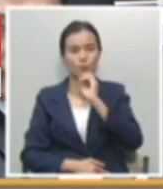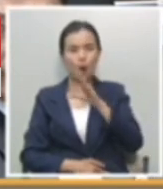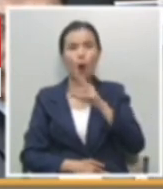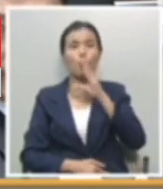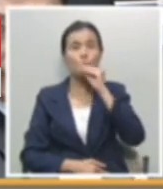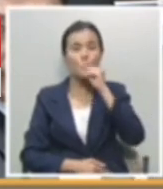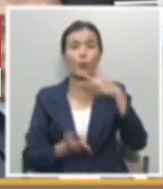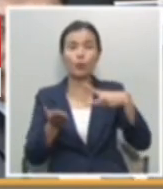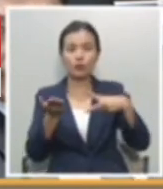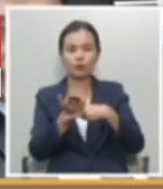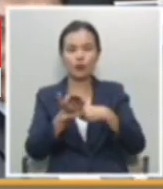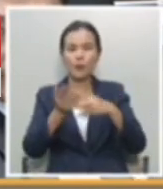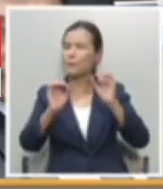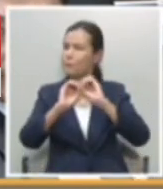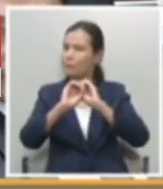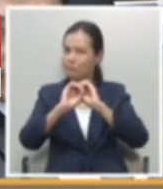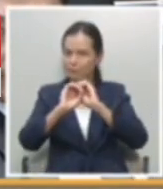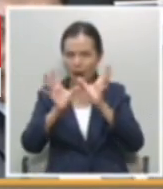ไว้ไม่ชัดเจน